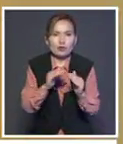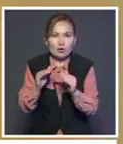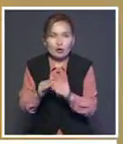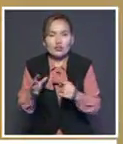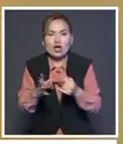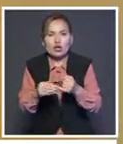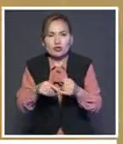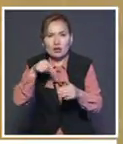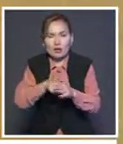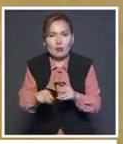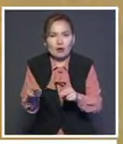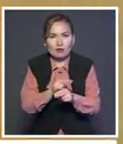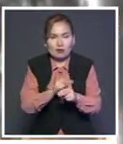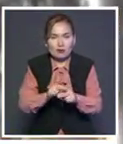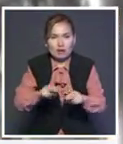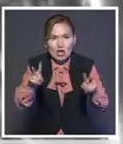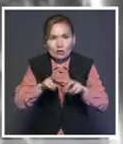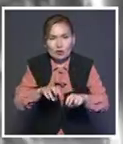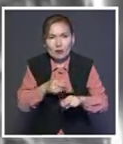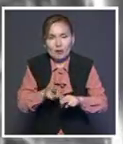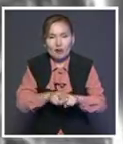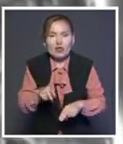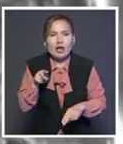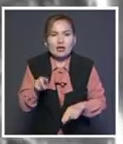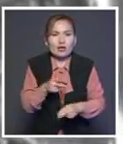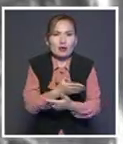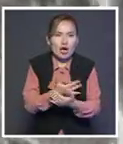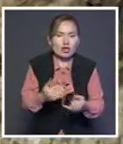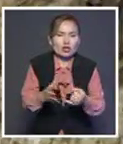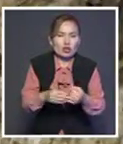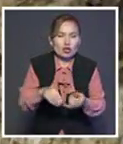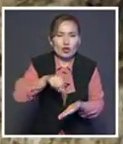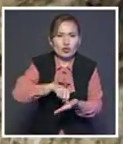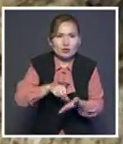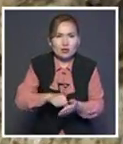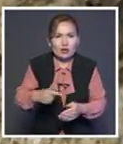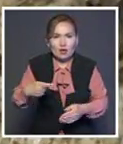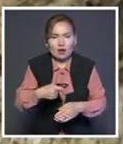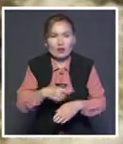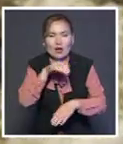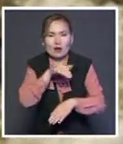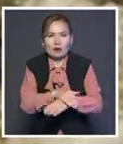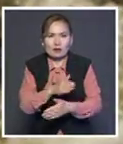Бас аяғы 2000 жер телімі тексерілді. Алайда әзірге қауіпті зиянкес тек Бобровкадан